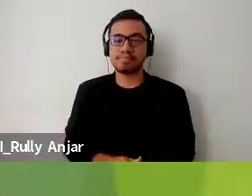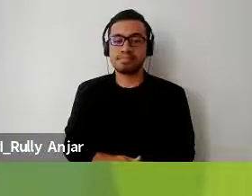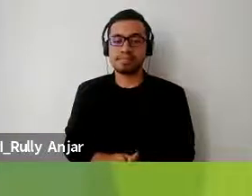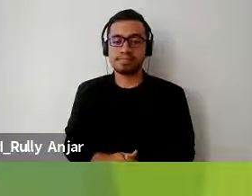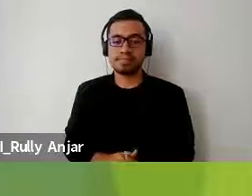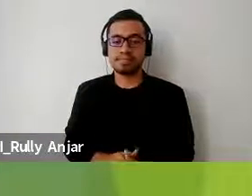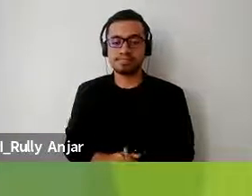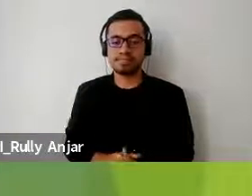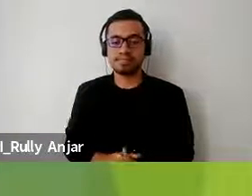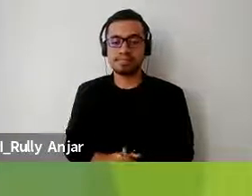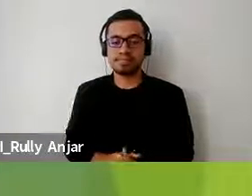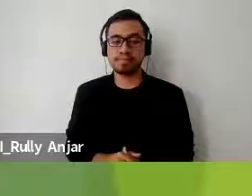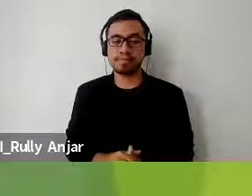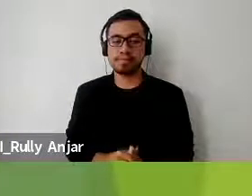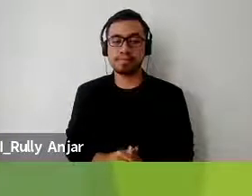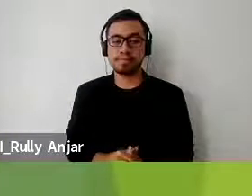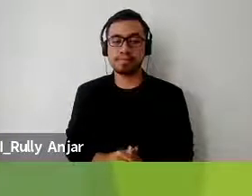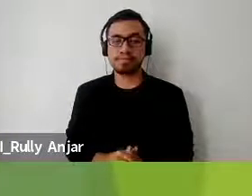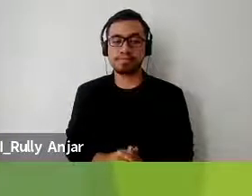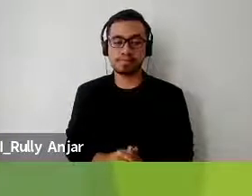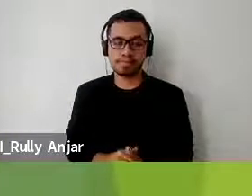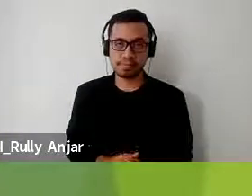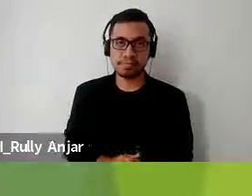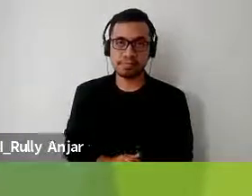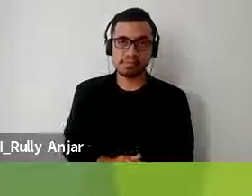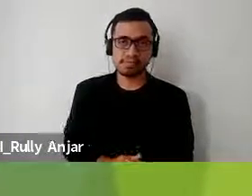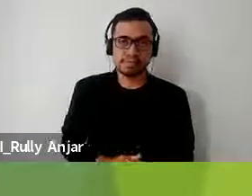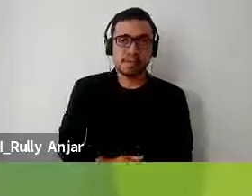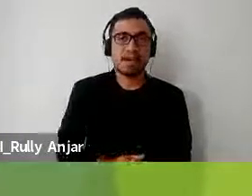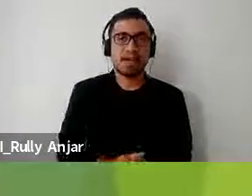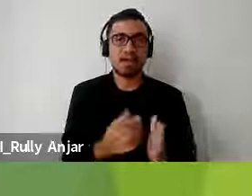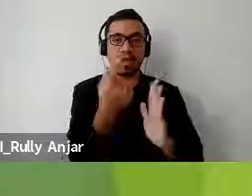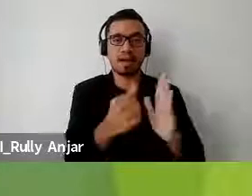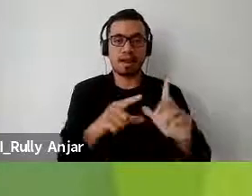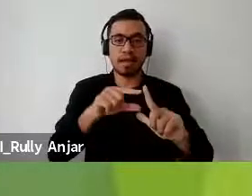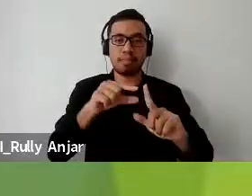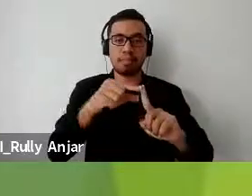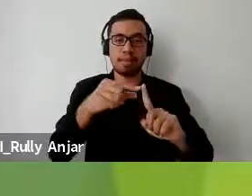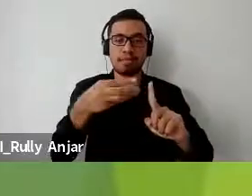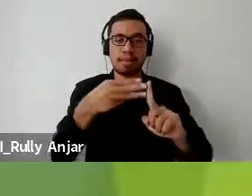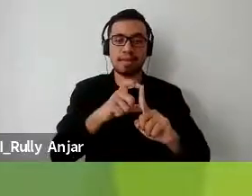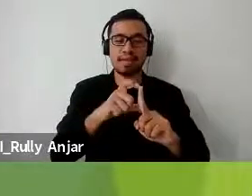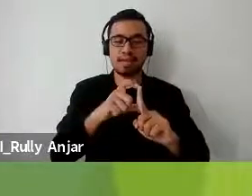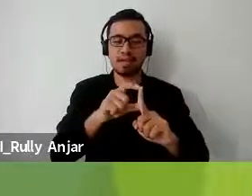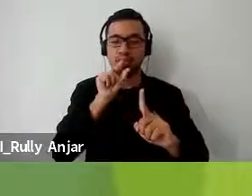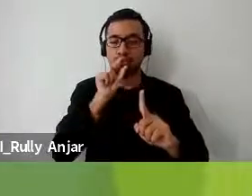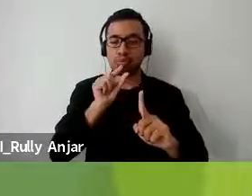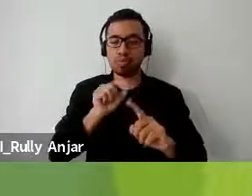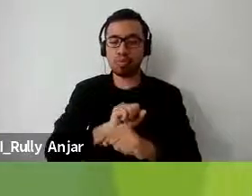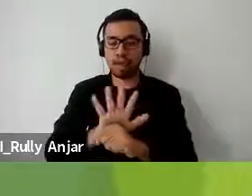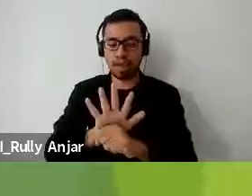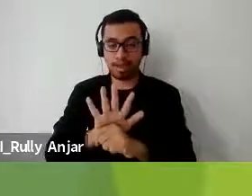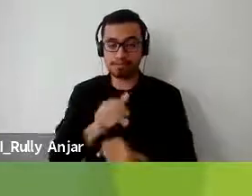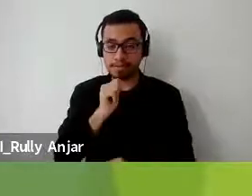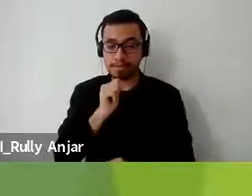COVID, refocusing penanganan COVID-19, belanja tidak terduga ini ada 5 fokus penanganan. Lanjut, Mbak. Yaitu pencegahan